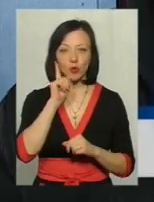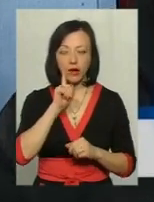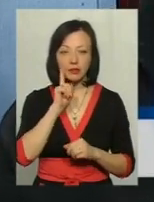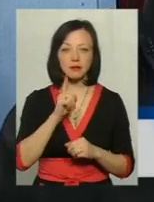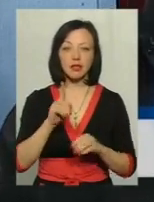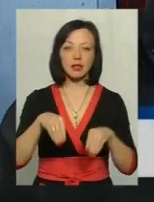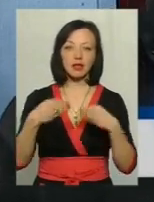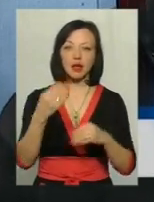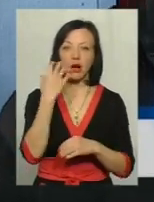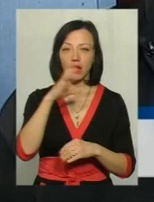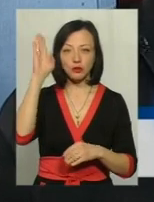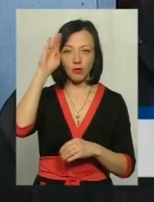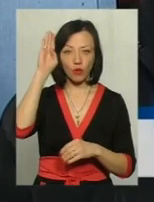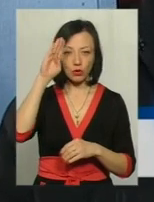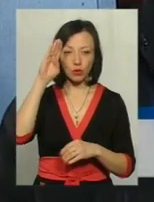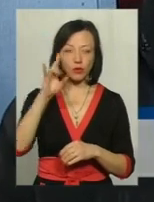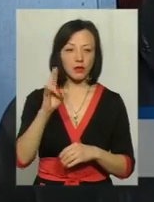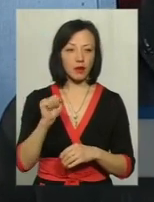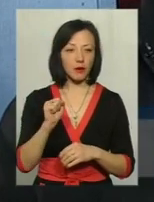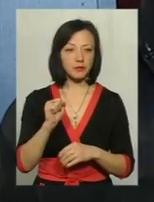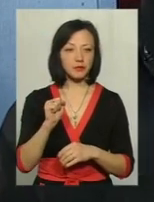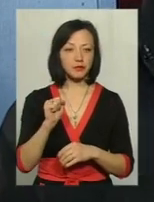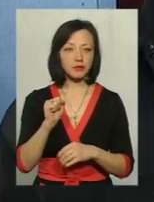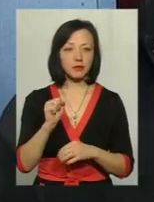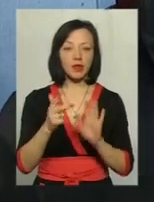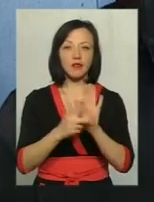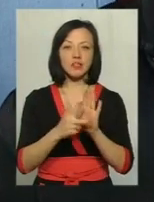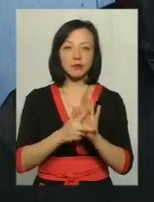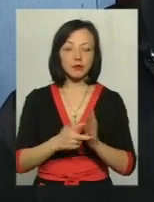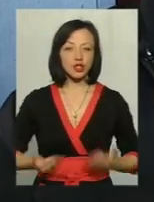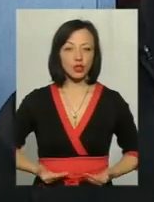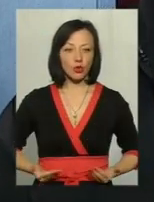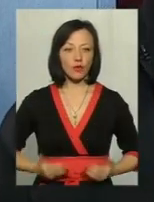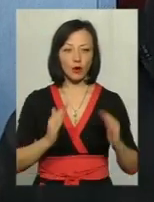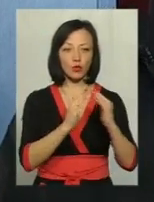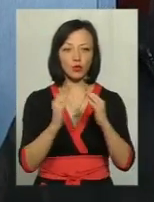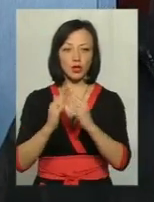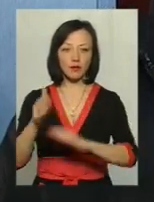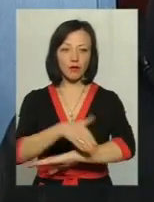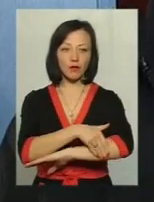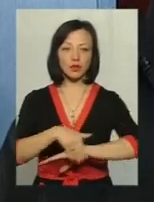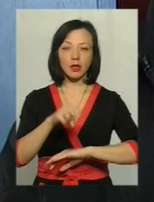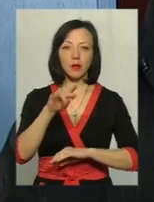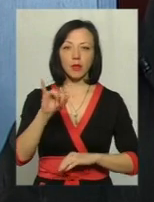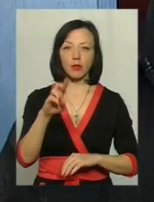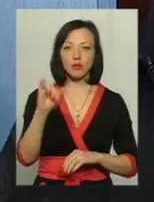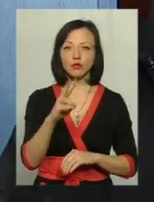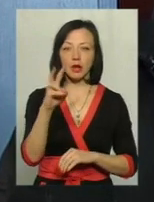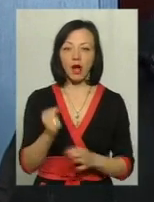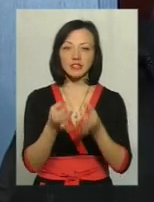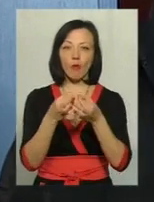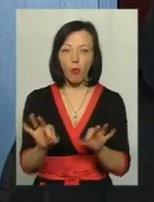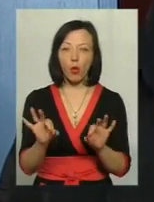та надає гарячу водичку на 8 житлових будинків по вулиці Прибузькій, Свободи